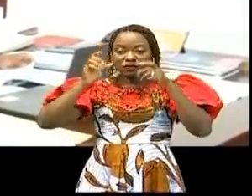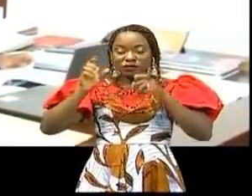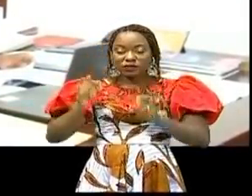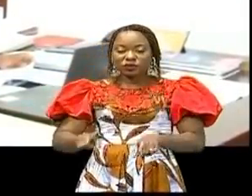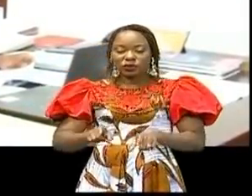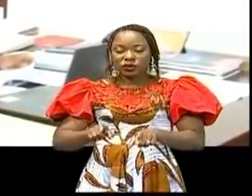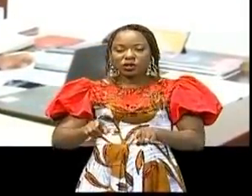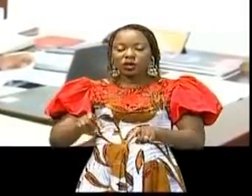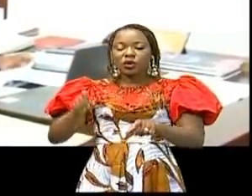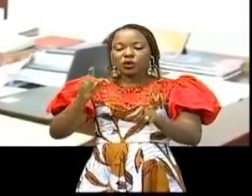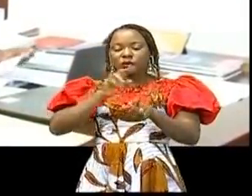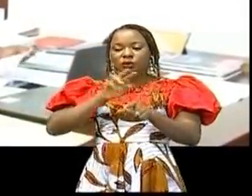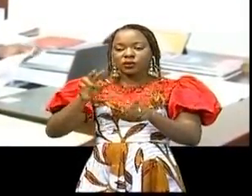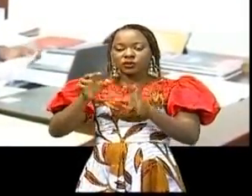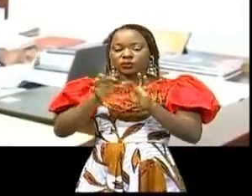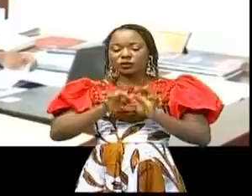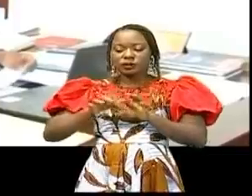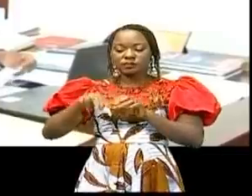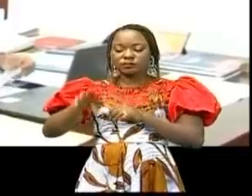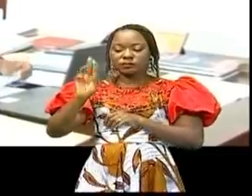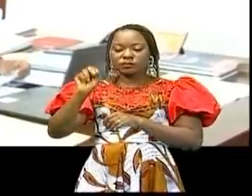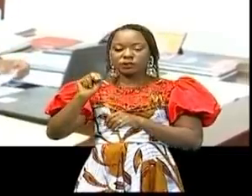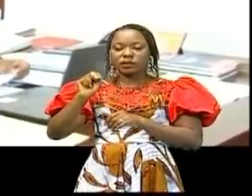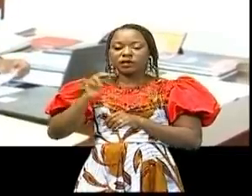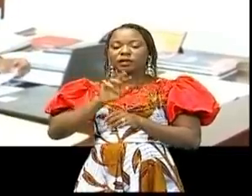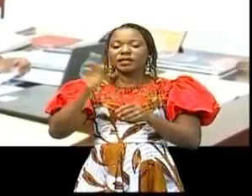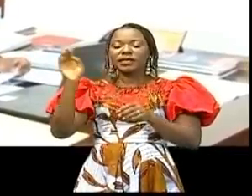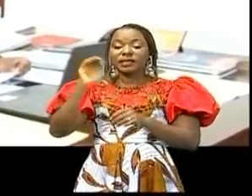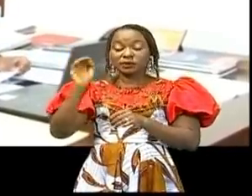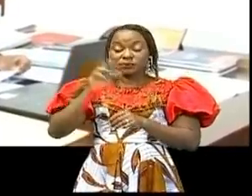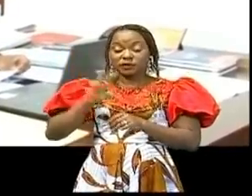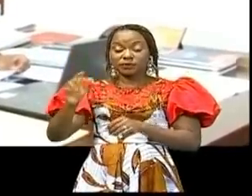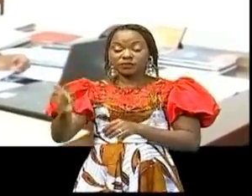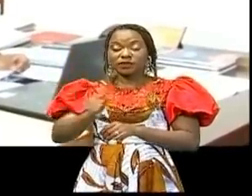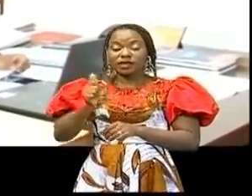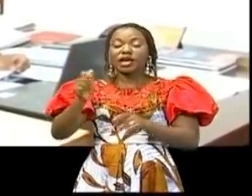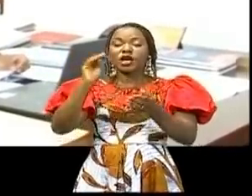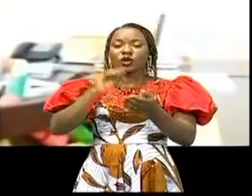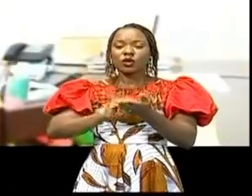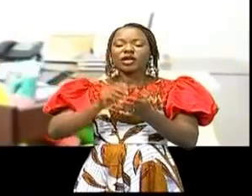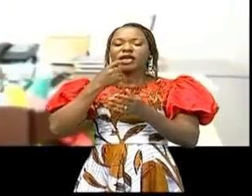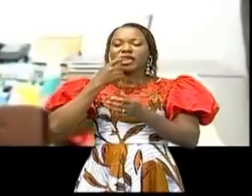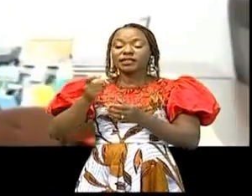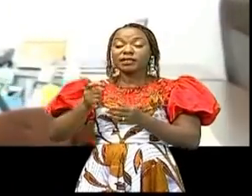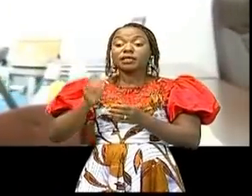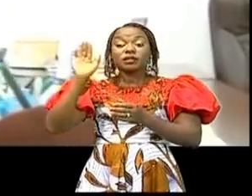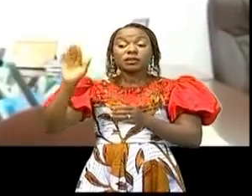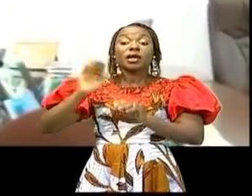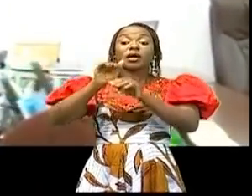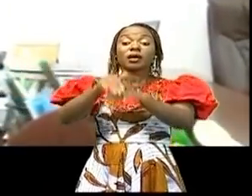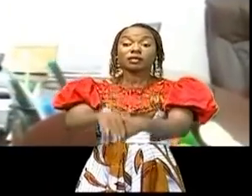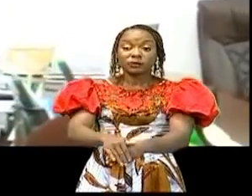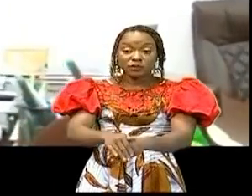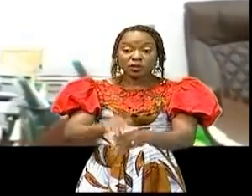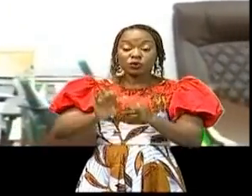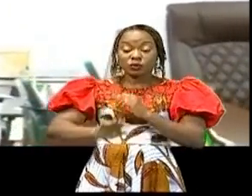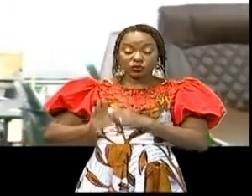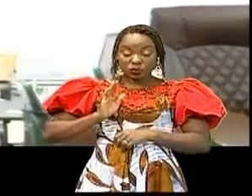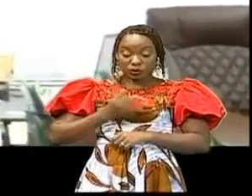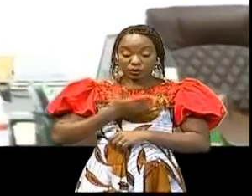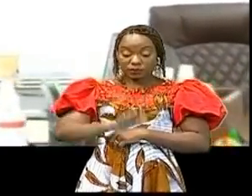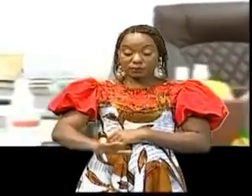en décembre 2021. Elle a ensuite précisé que ces engagements revêtent un caractère